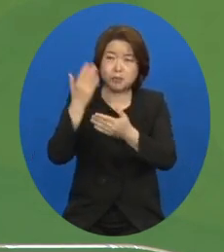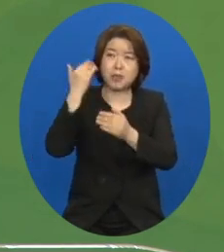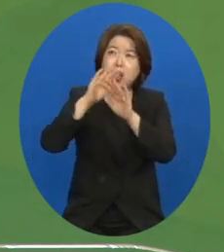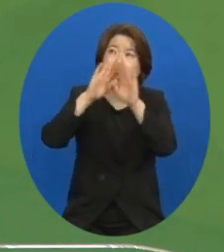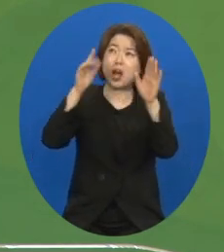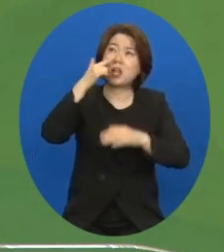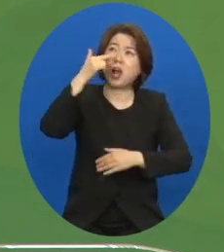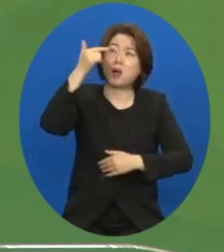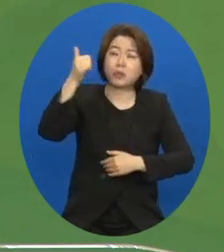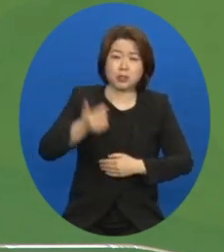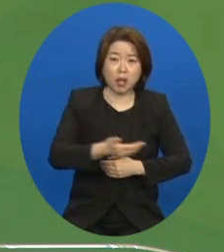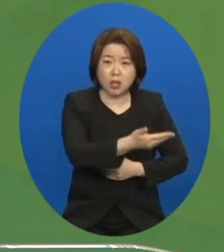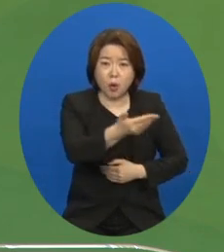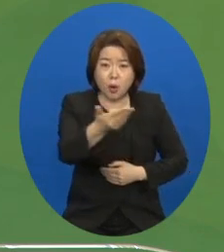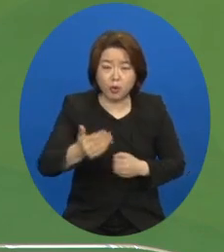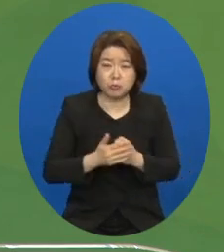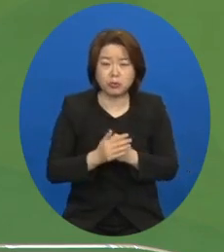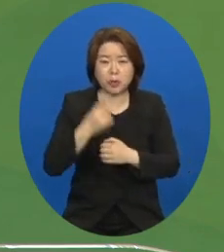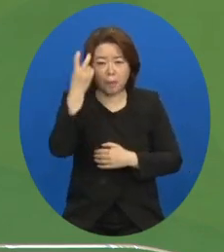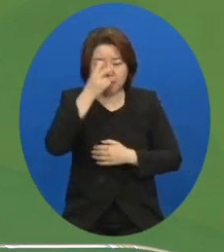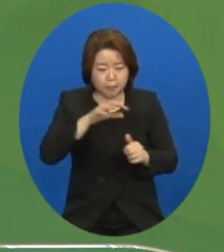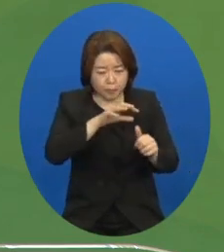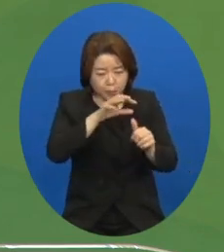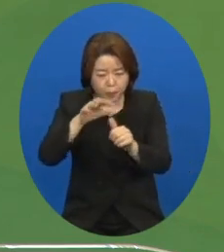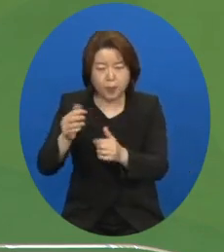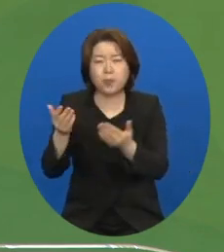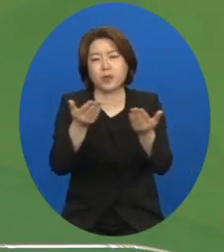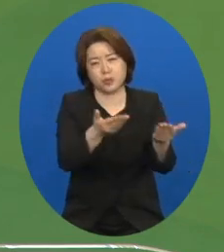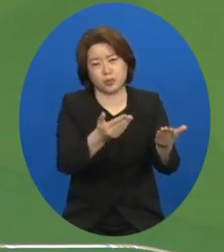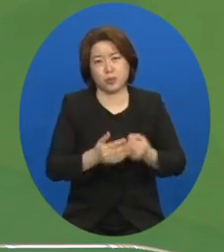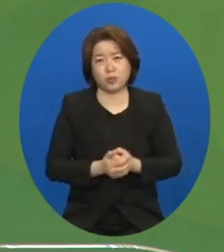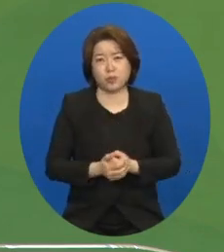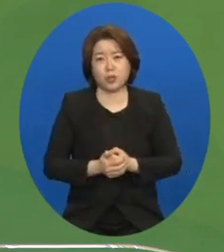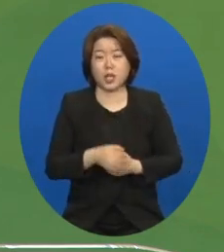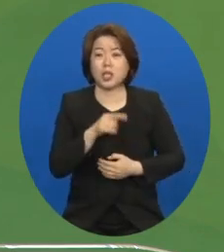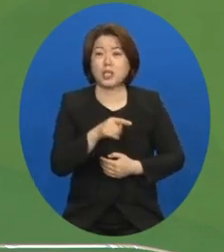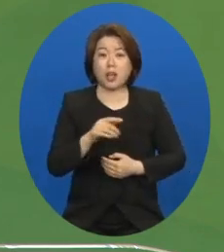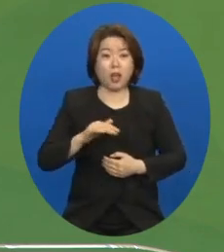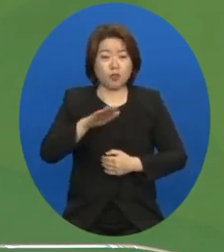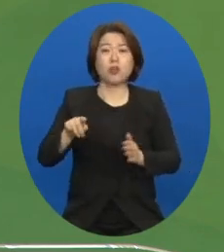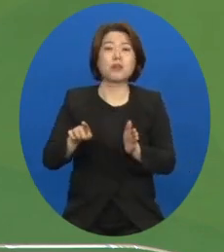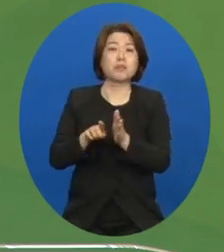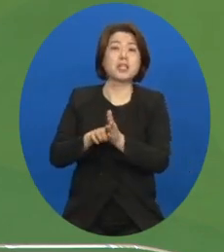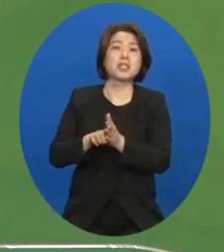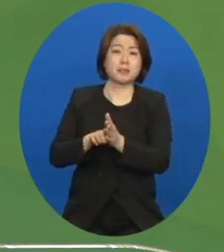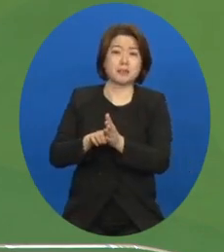아버지가 여러분을 돌보시기 때문입니다. 이게 우리의 믿음이거든요.